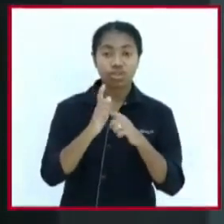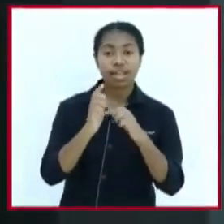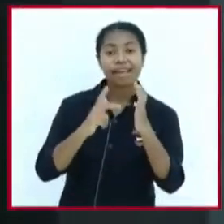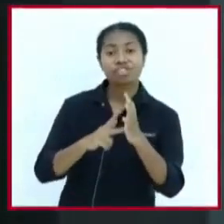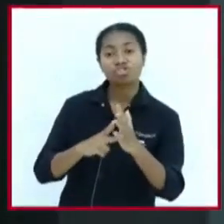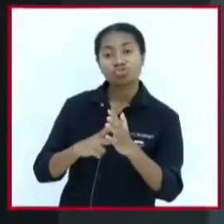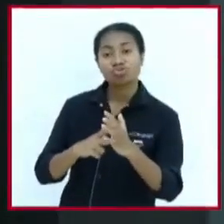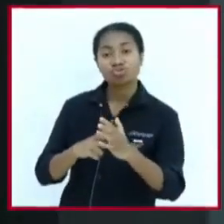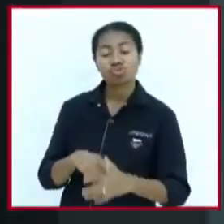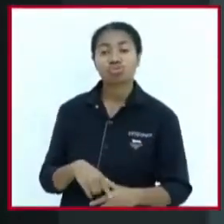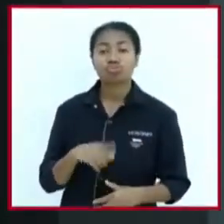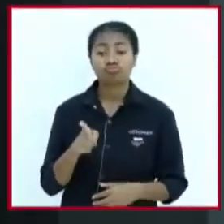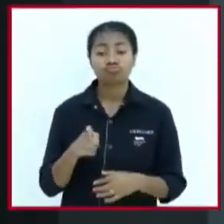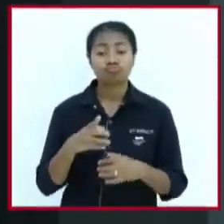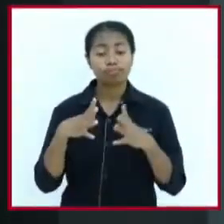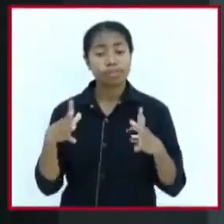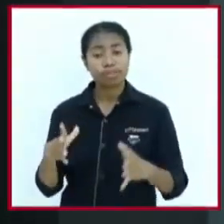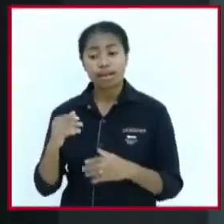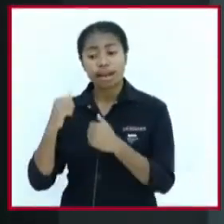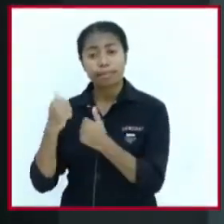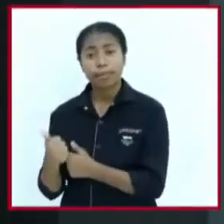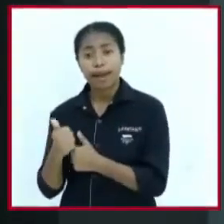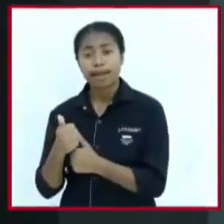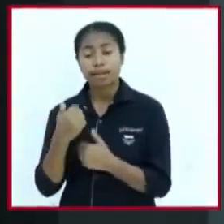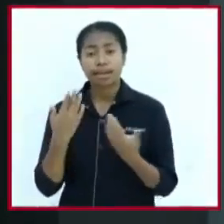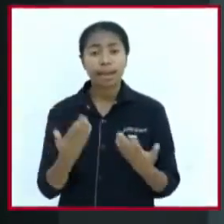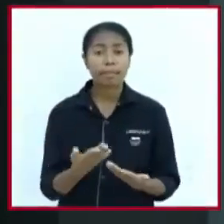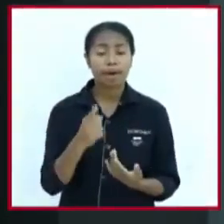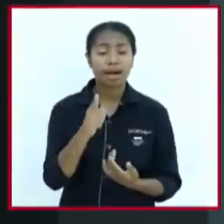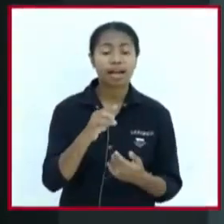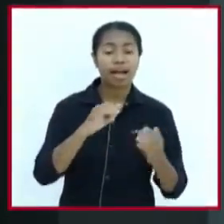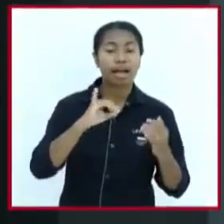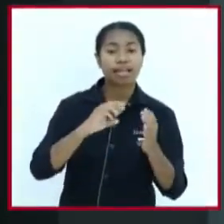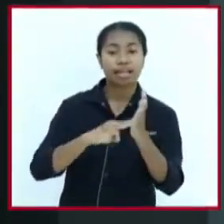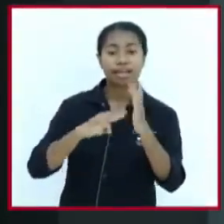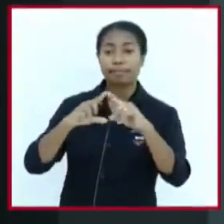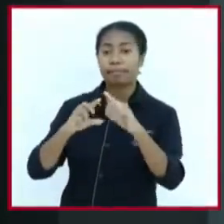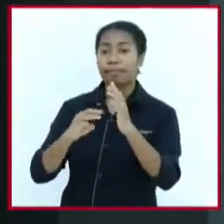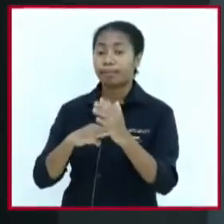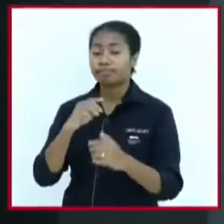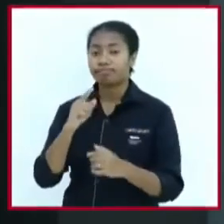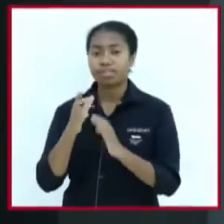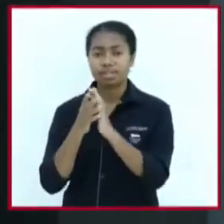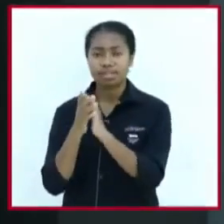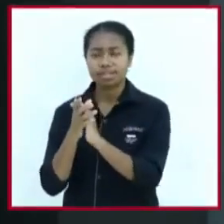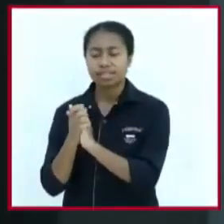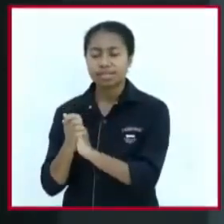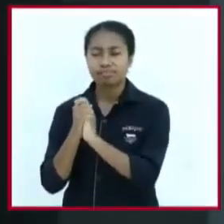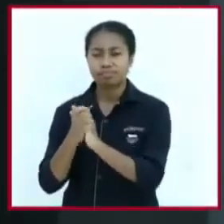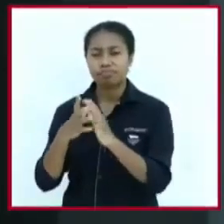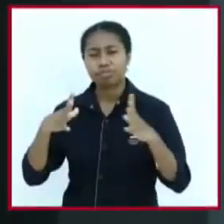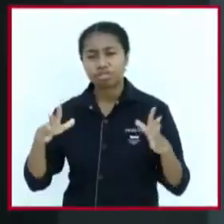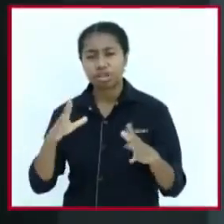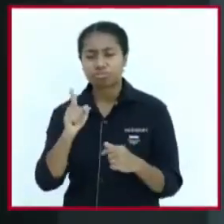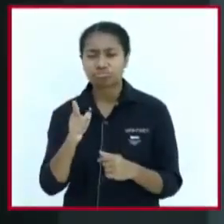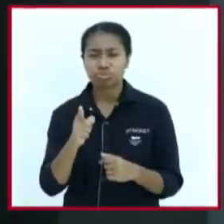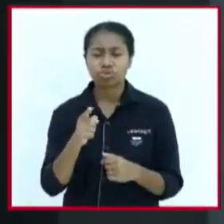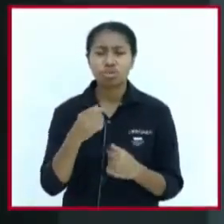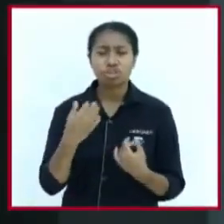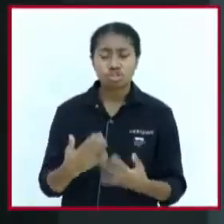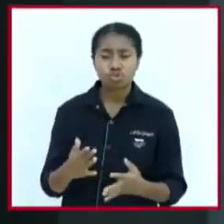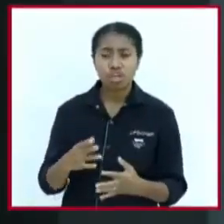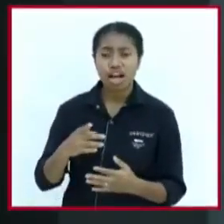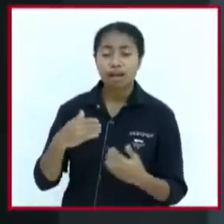lebih besar atau lebih baik kenapa karena imam besar Kristen yaitu Kristus itu dia sudah